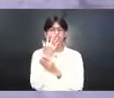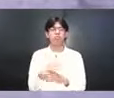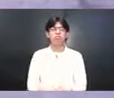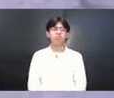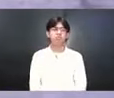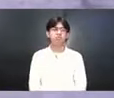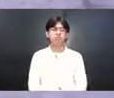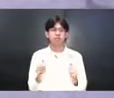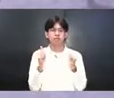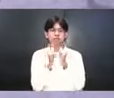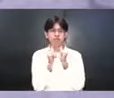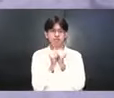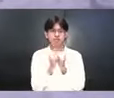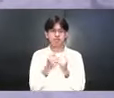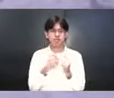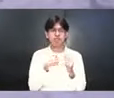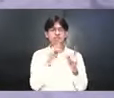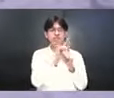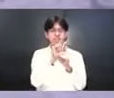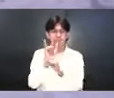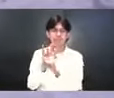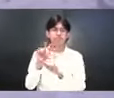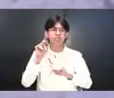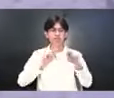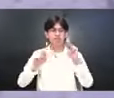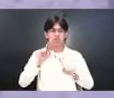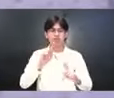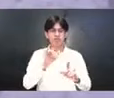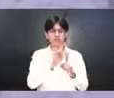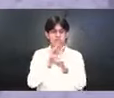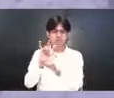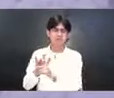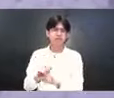Kasama po yan. Kaya ang tanong, Lord,